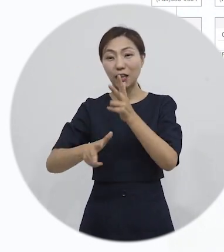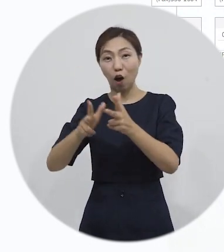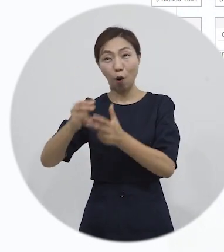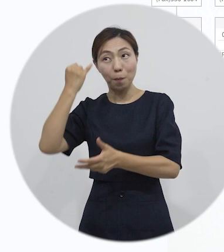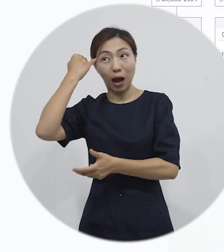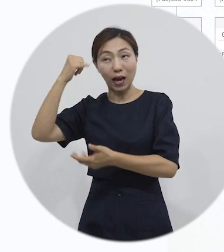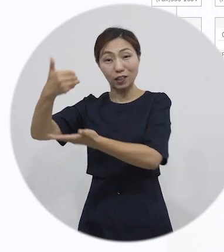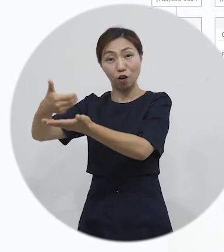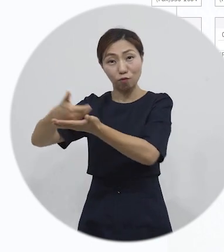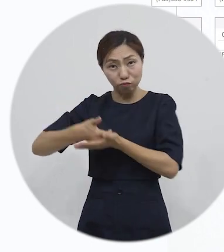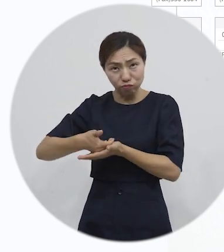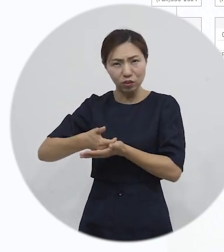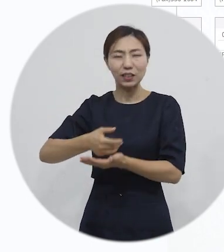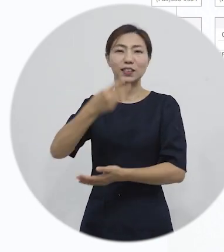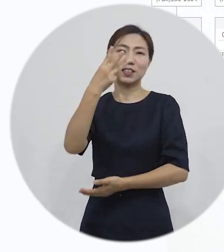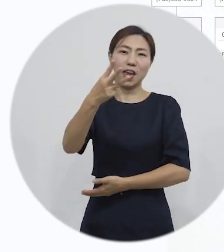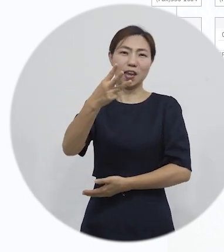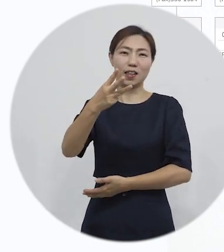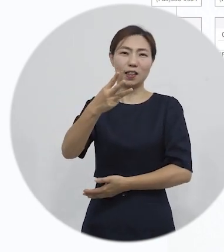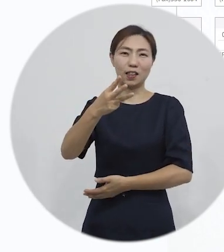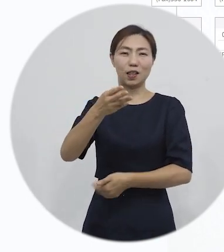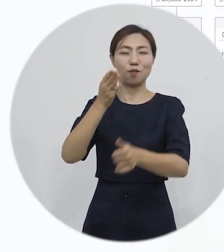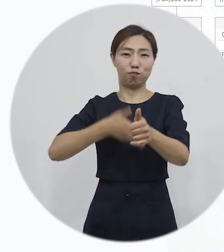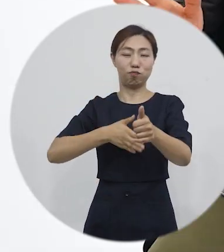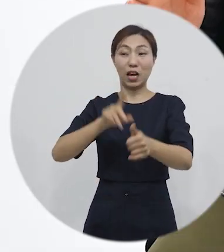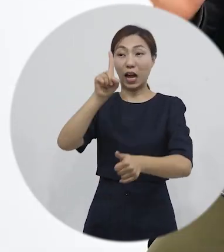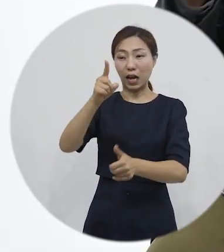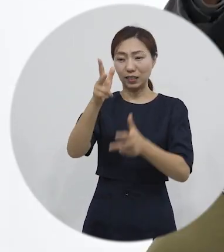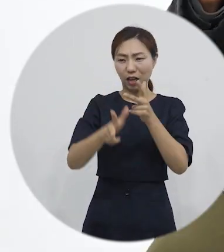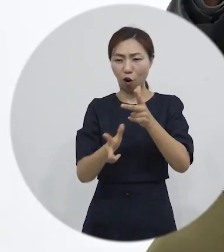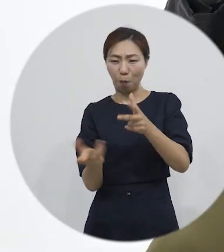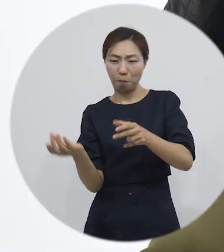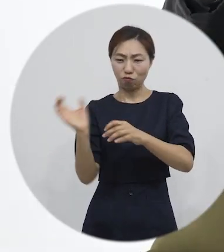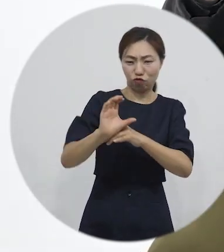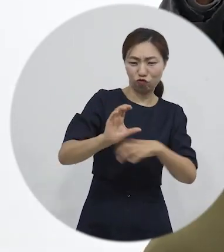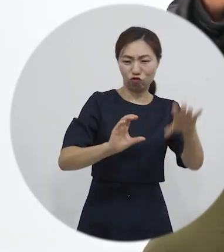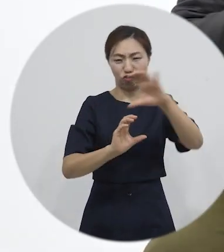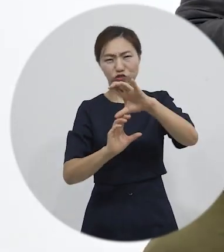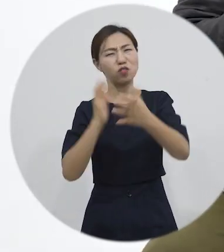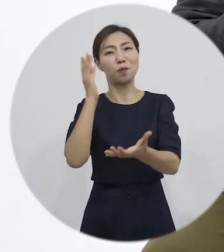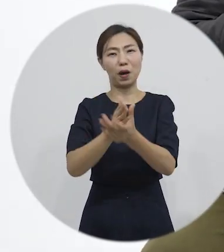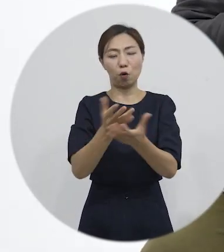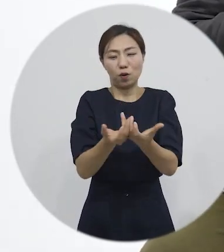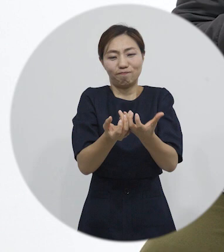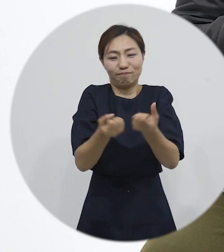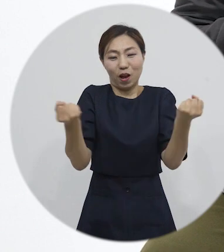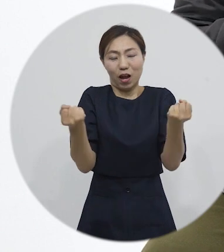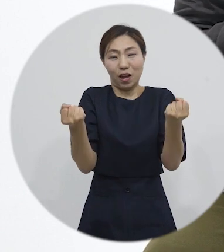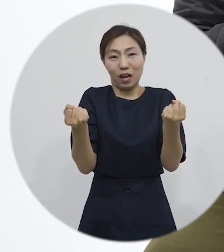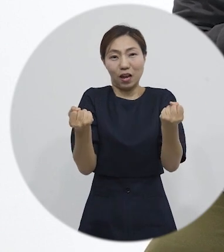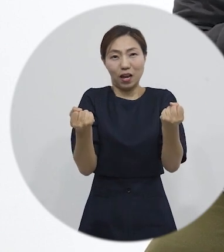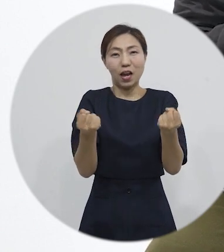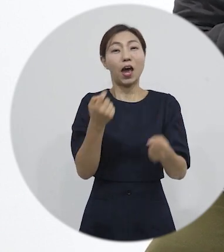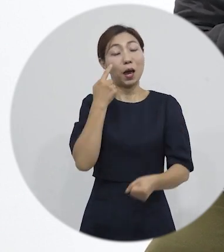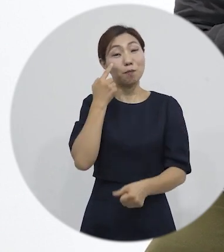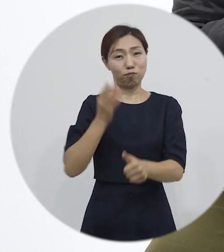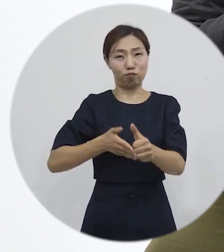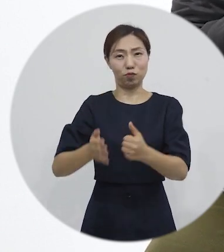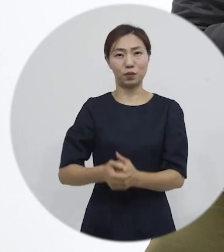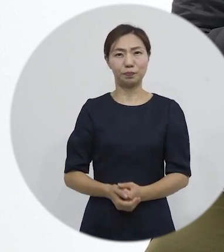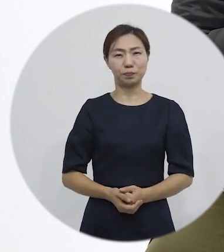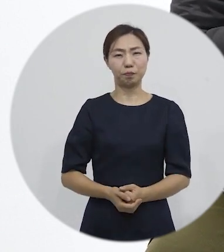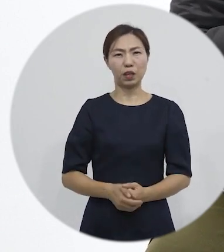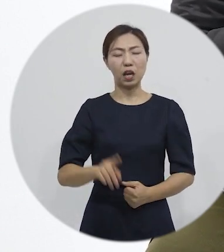3개의 사업으로 제안하는 게 훨씬 더 낫습니다. 이거는 기술적인 측면입니다.